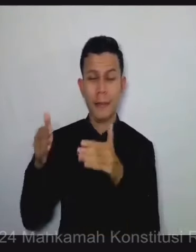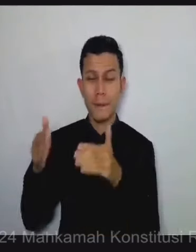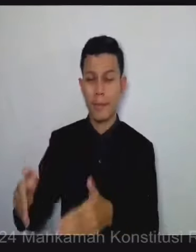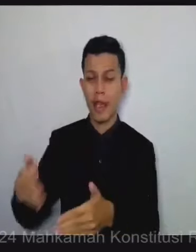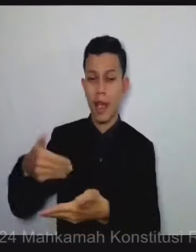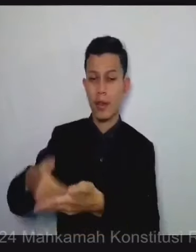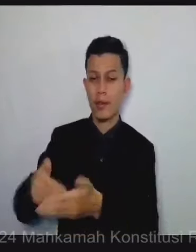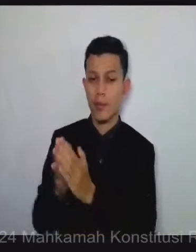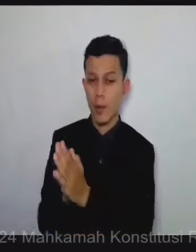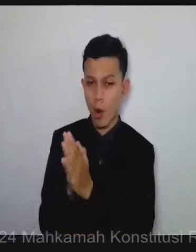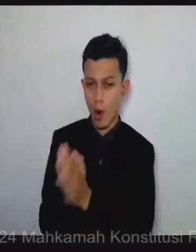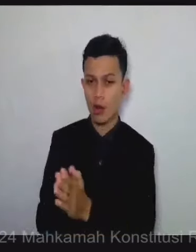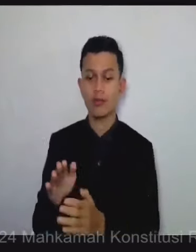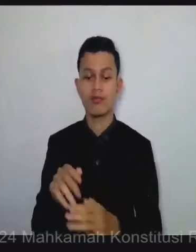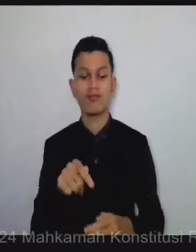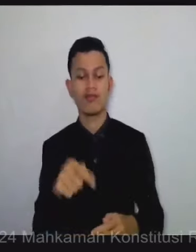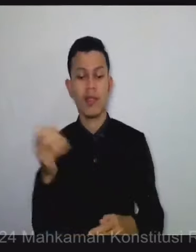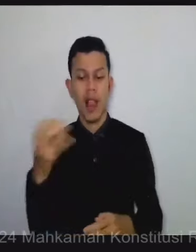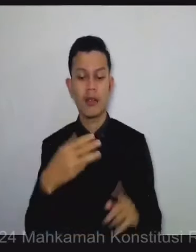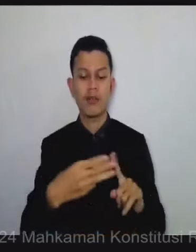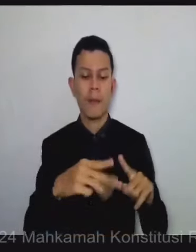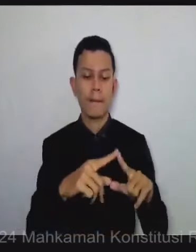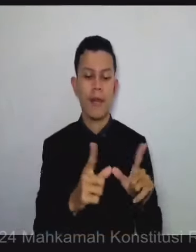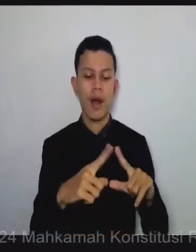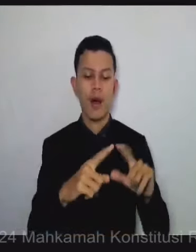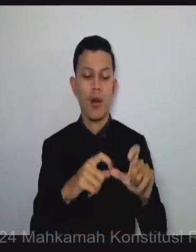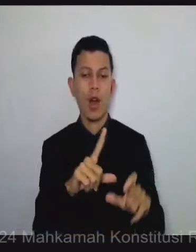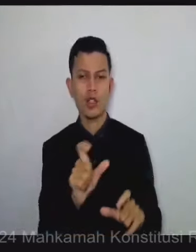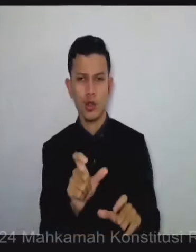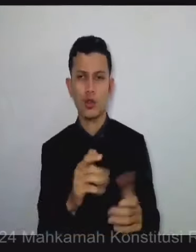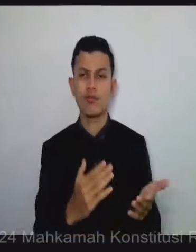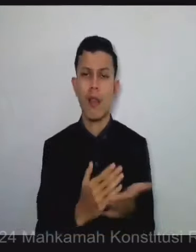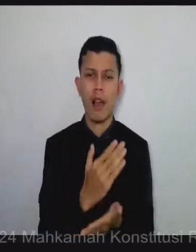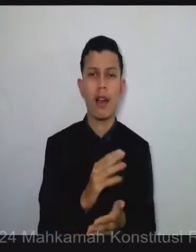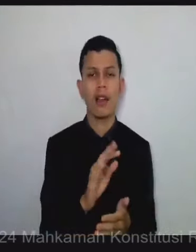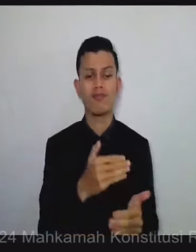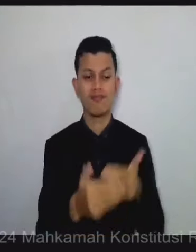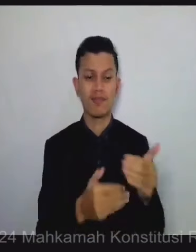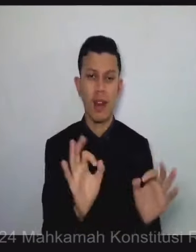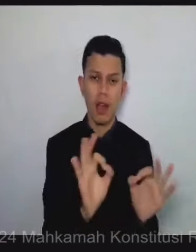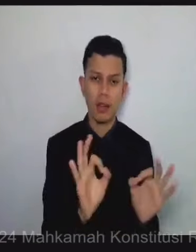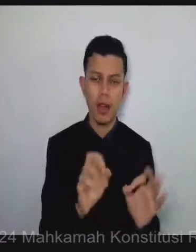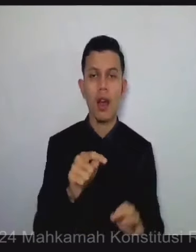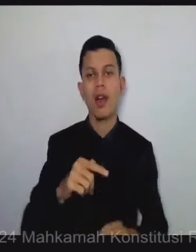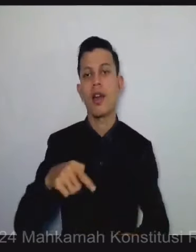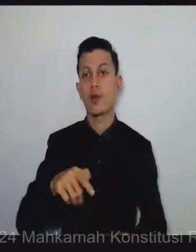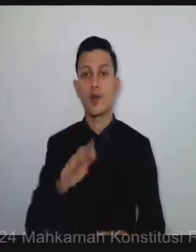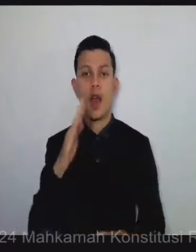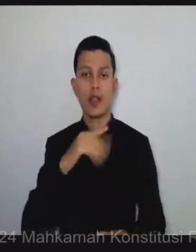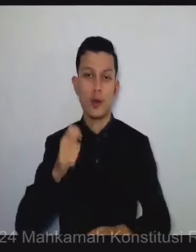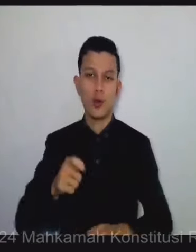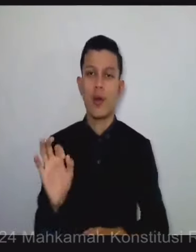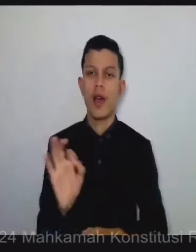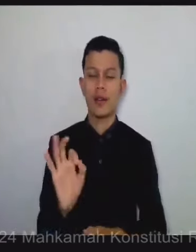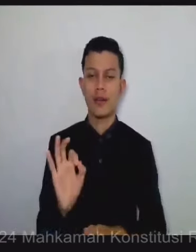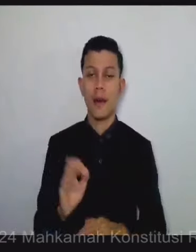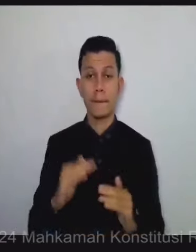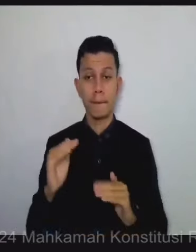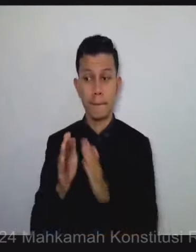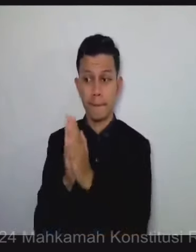dilakukan pasangan calon nomor U2 dengan alasan kurang bukti materiil adalah tidak beralasan menurut hukum menimbang bahwa pemohon